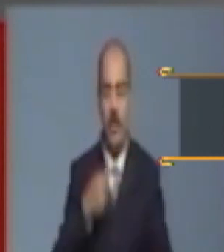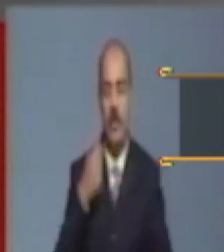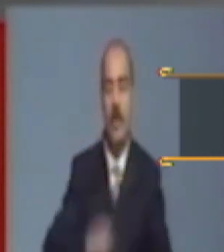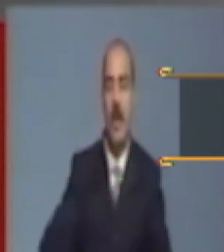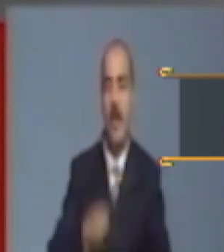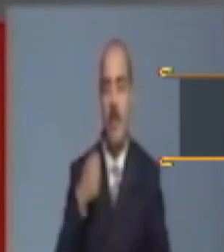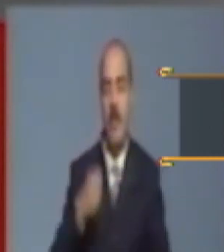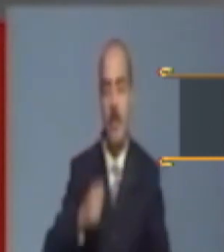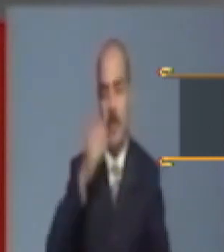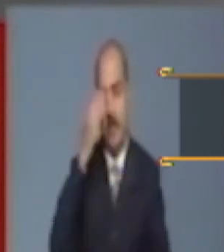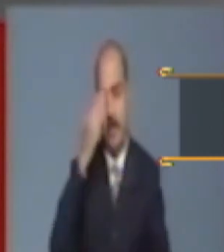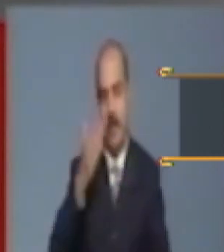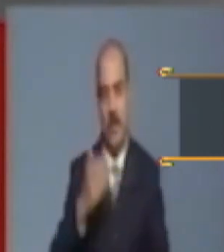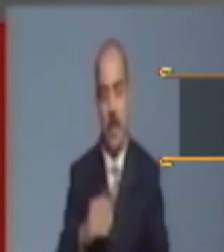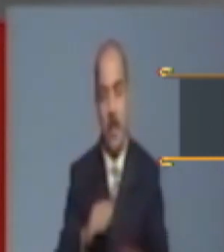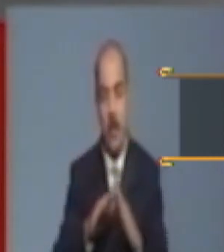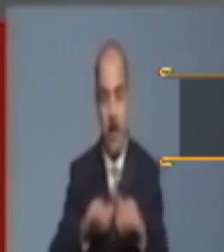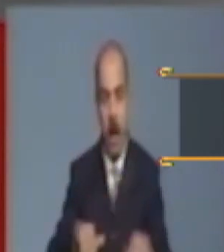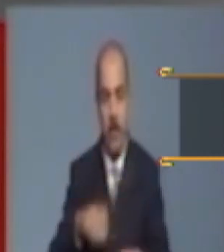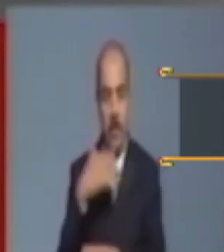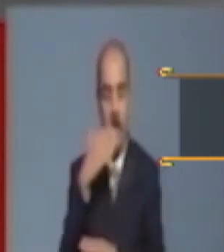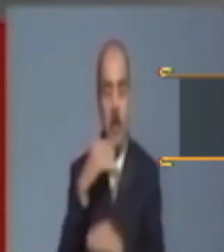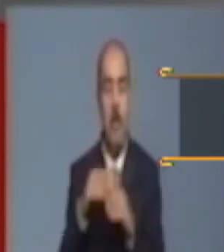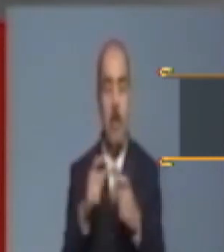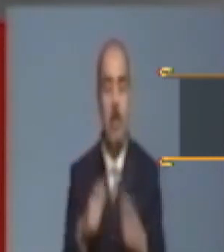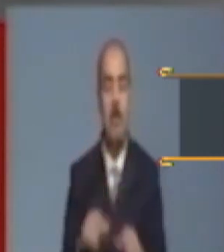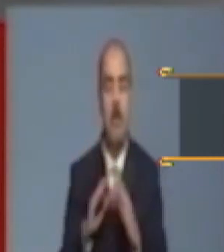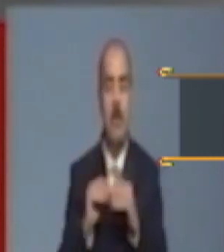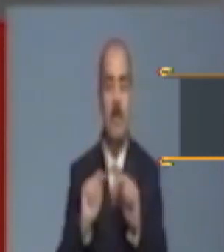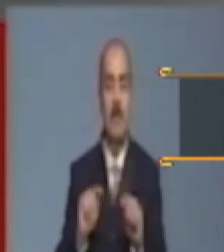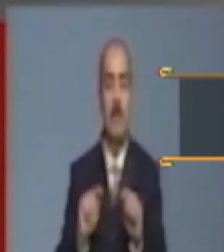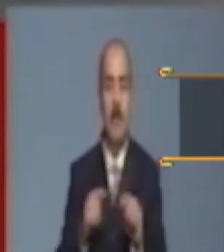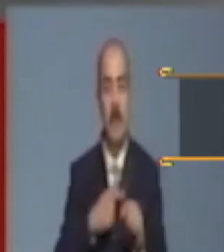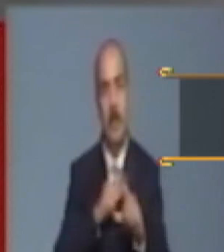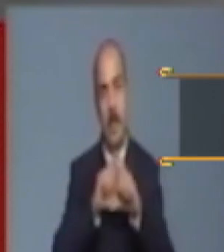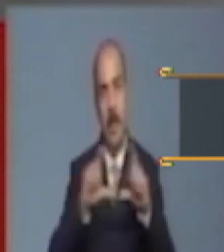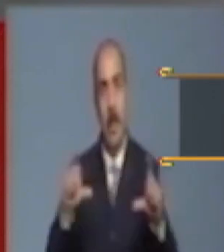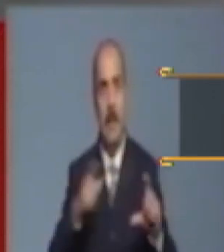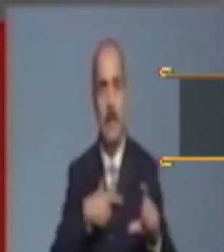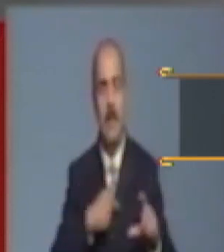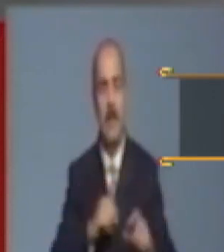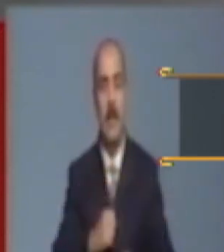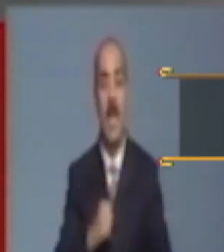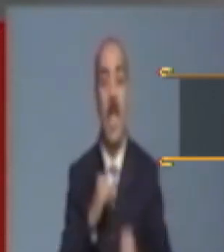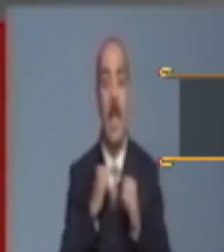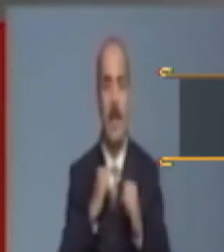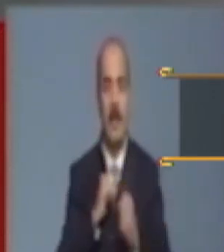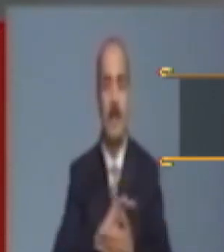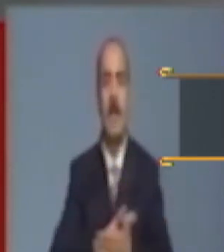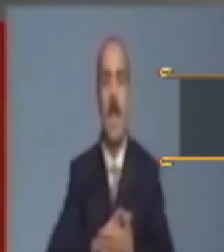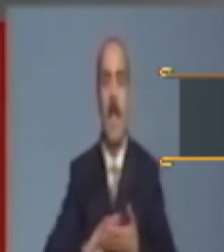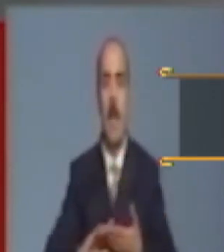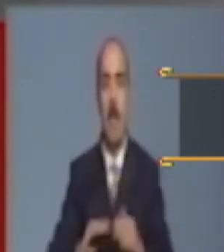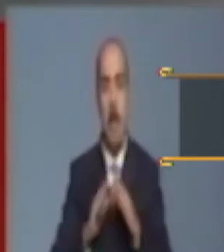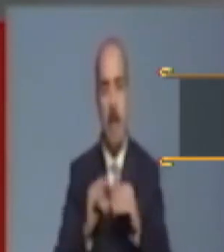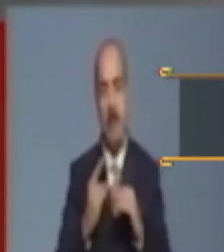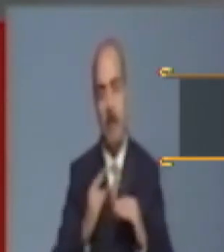عطرة من بلدكم الثاني مصر، رمز القوة والسلام، بلد الأمن